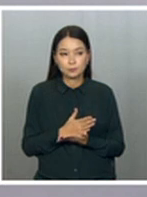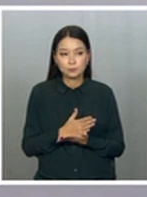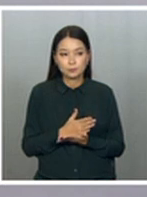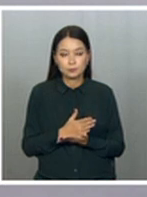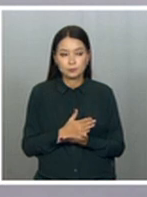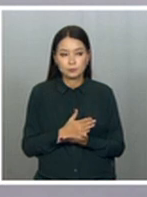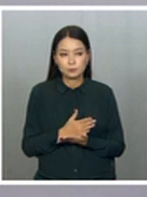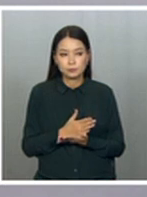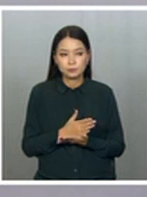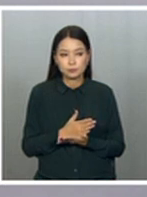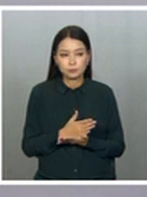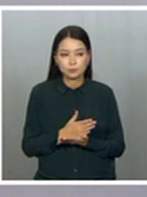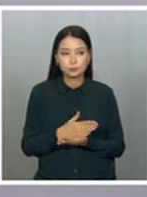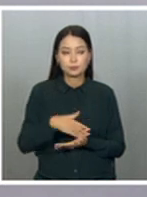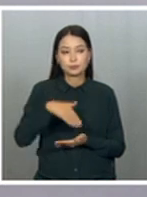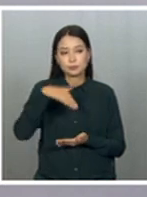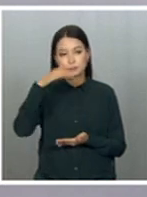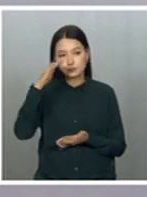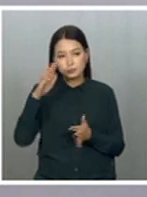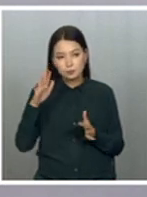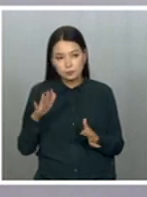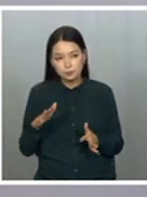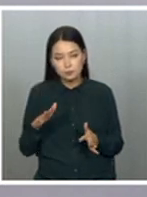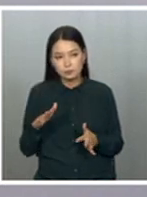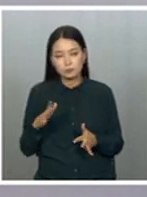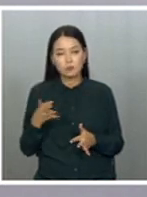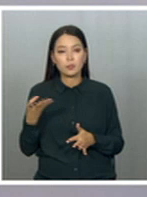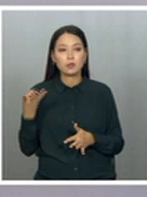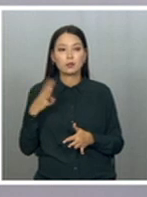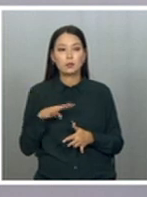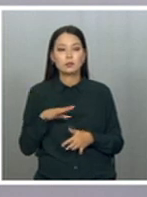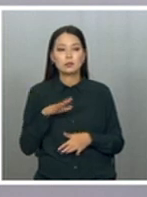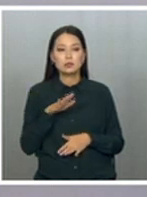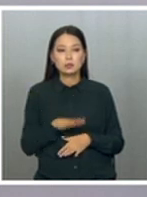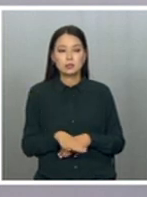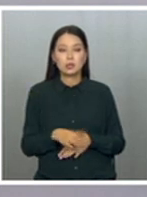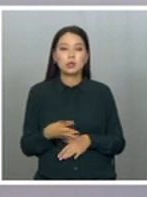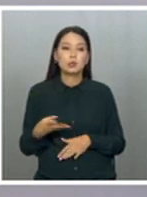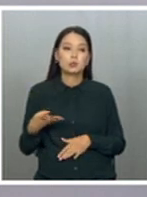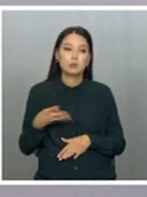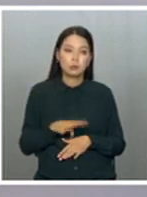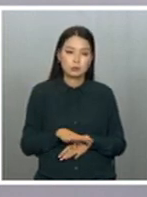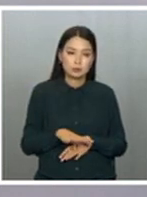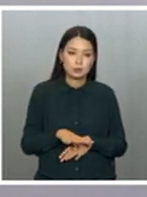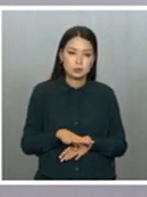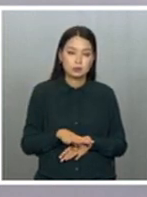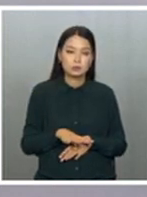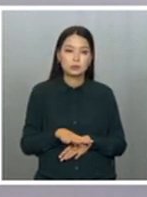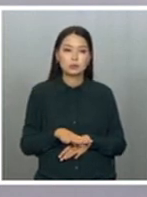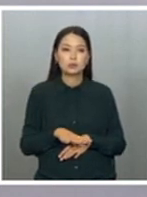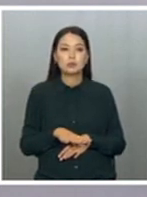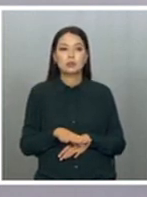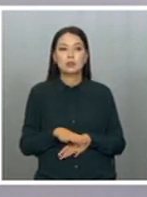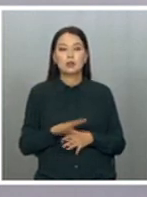Және жоғарғы табанында 4 қыры бар, төменгі табанында 4 қыры бар,